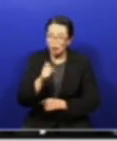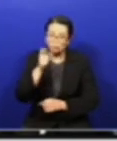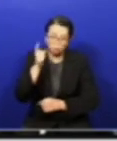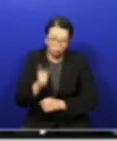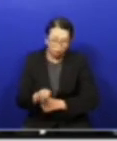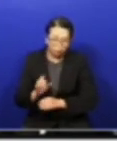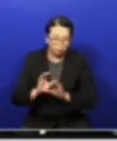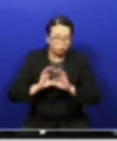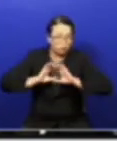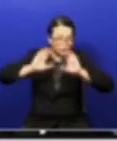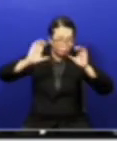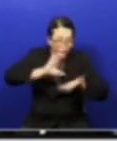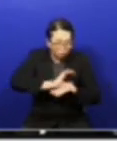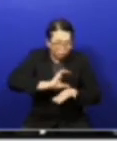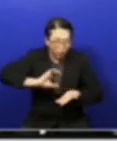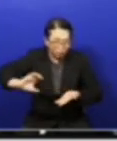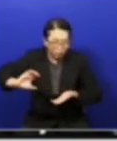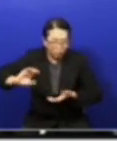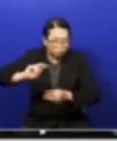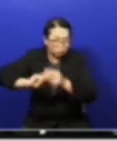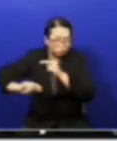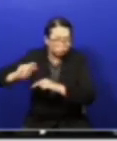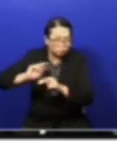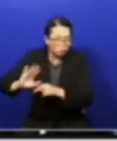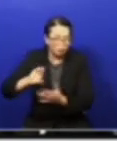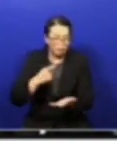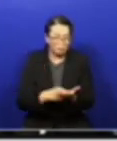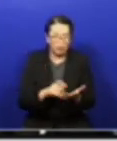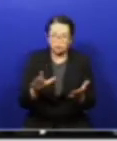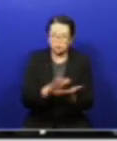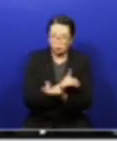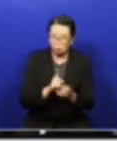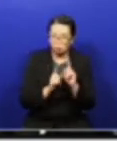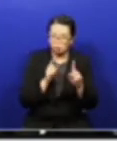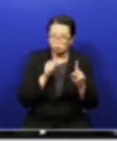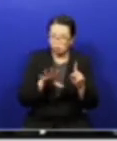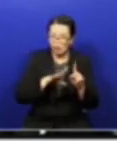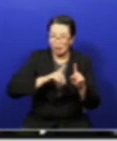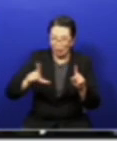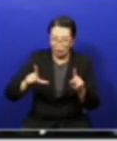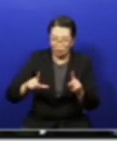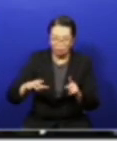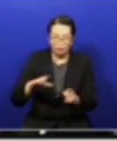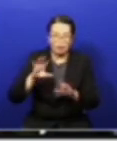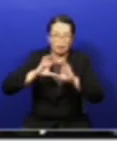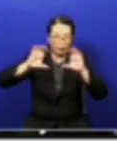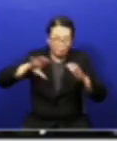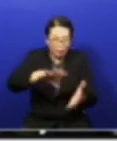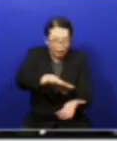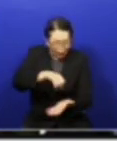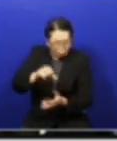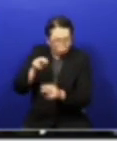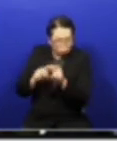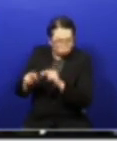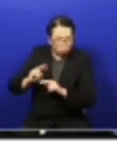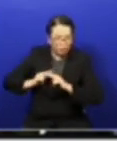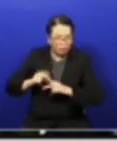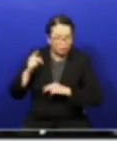บาลเอาไปครอบครองอยู่เอาเงินของประกันสังคมไปถึง 1.5 ล้านนะแล้วถ้าจ